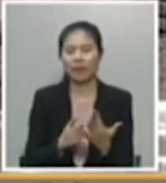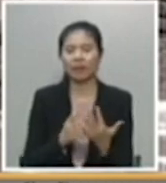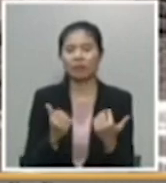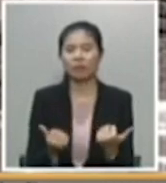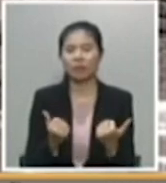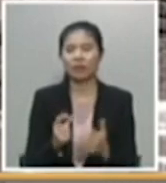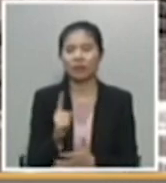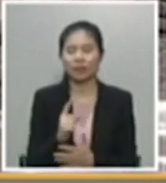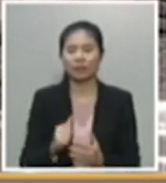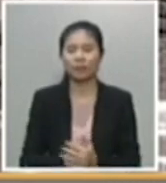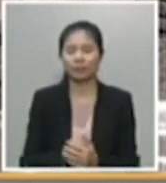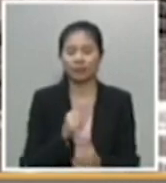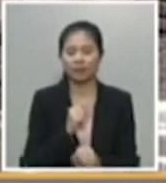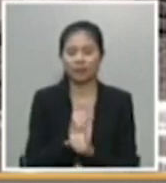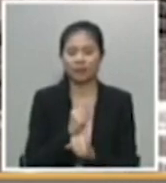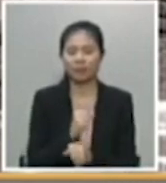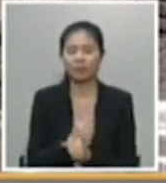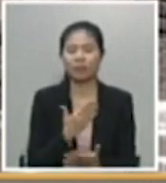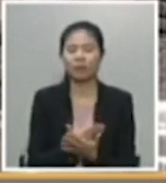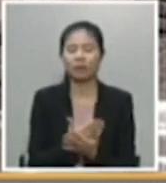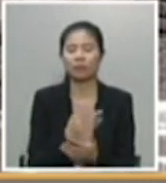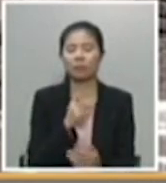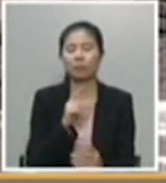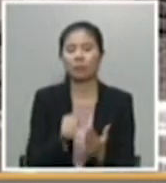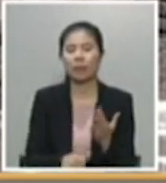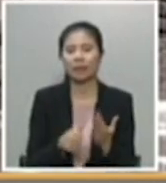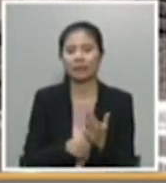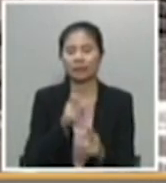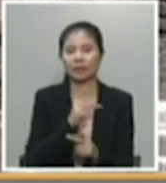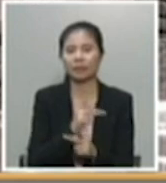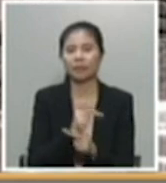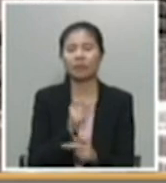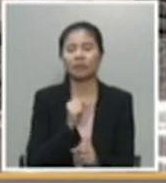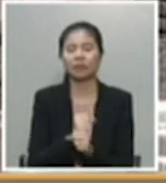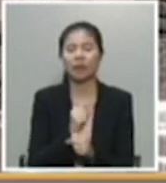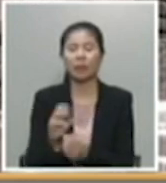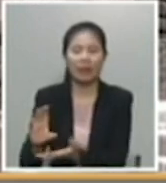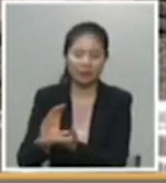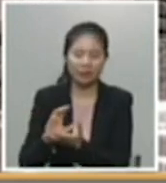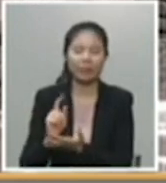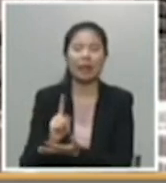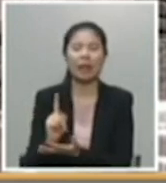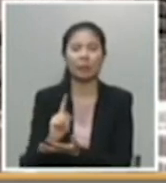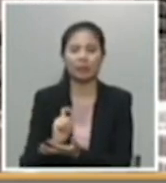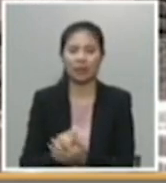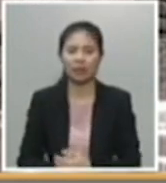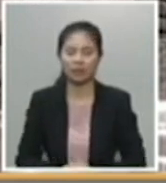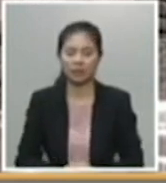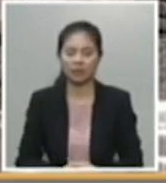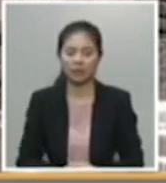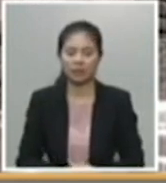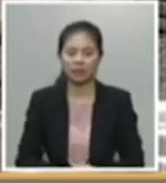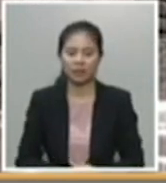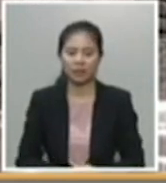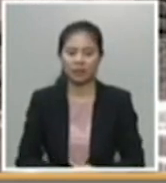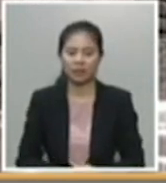ว่าจะมีการเก็บภาษีที่จะมาทดแทนส่วนนี้ได้ยังไงที่ผมขอแนะนำนะครับว่าหากเราส